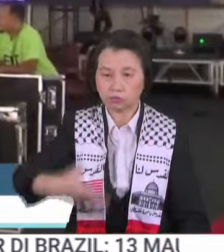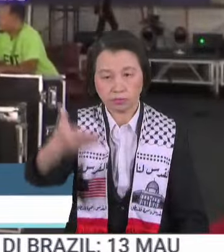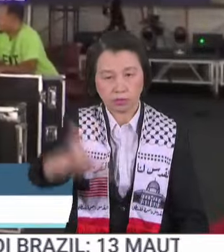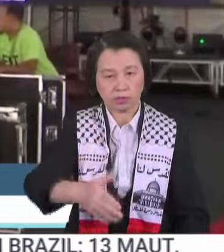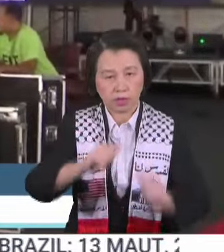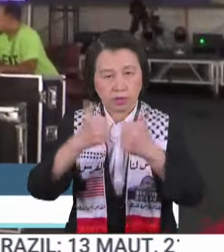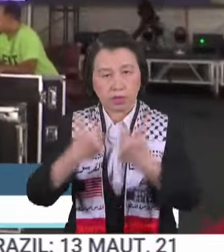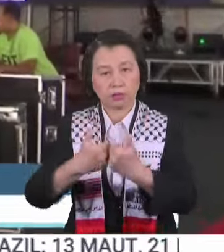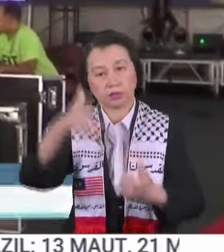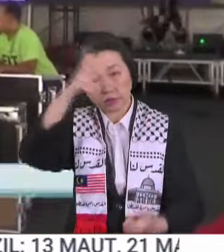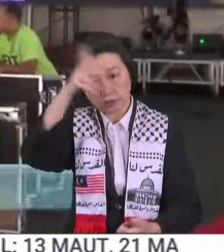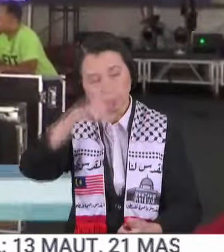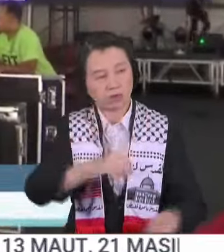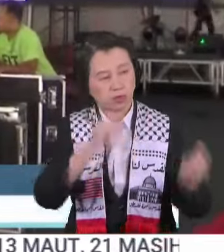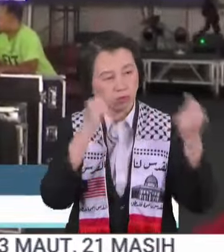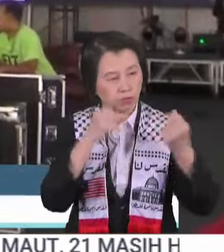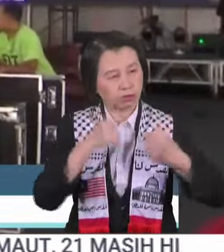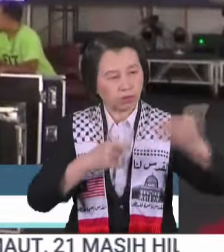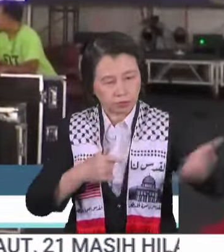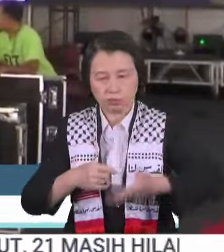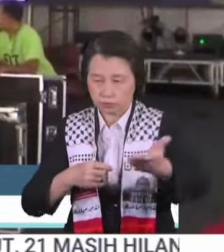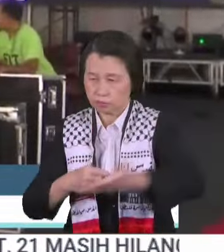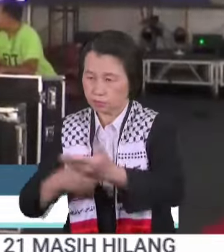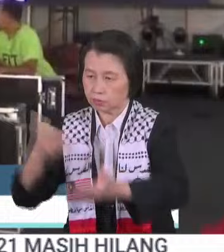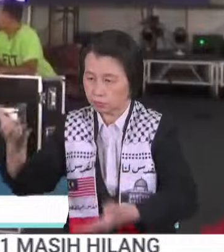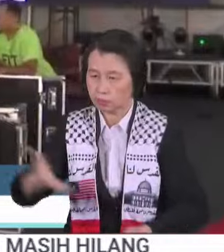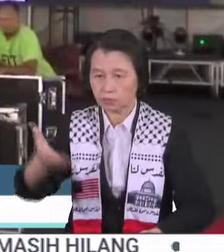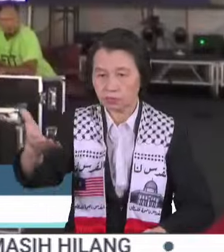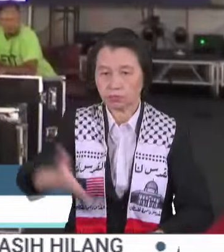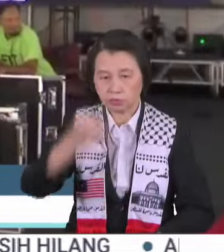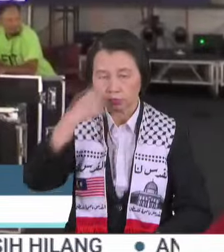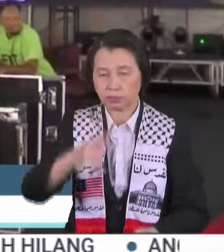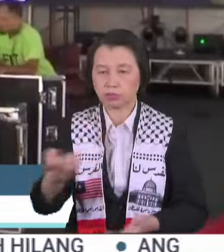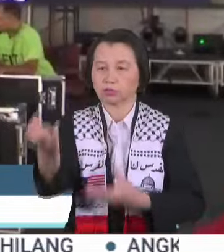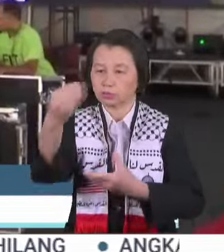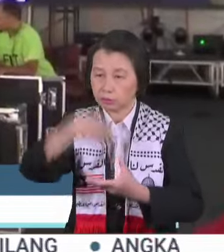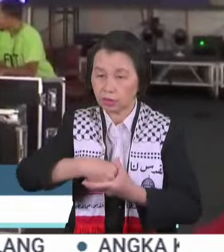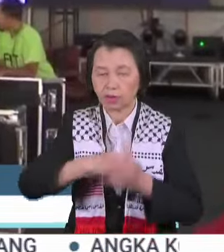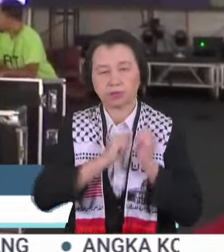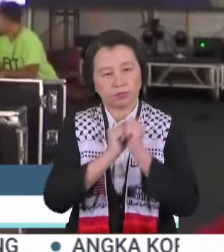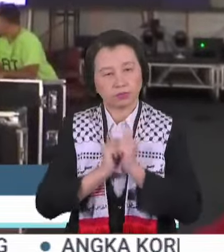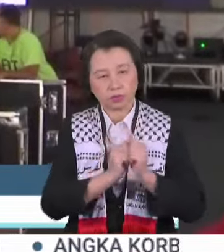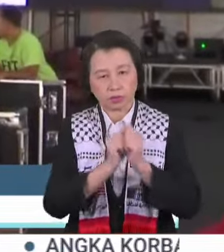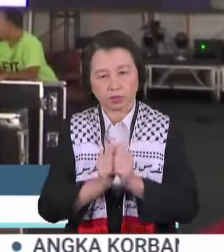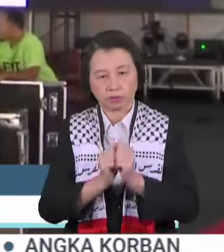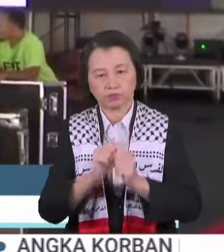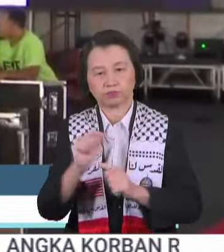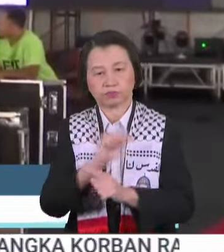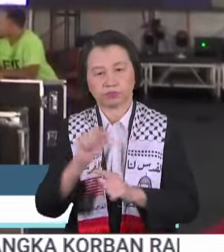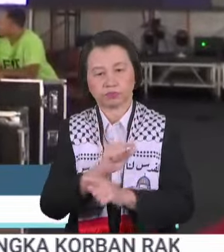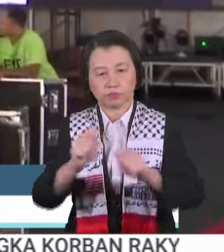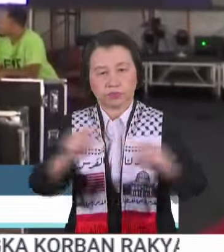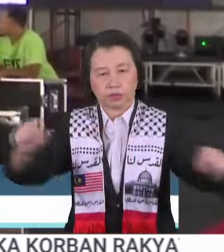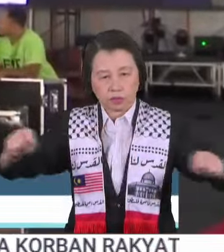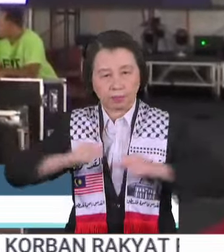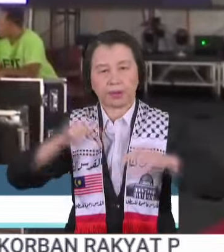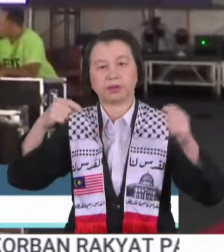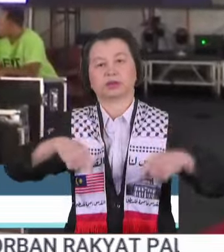agensi kerajaan, swasta dan orang ramai untuk apa bersama-sama dalam menggunakan tapak